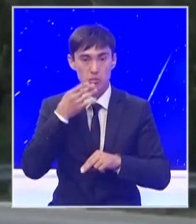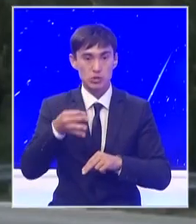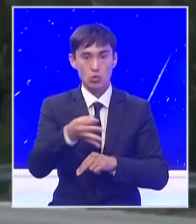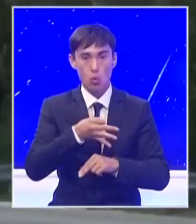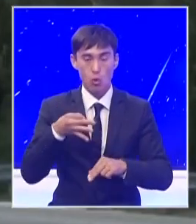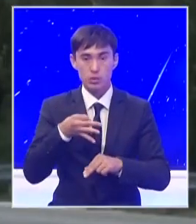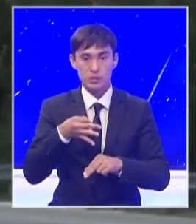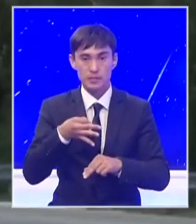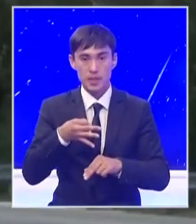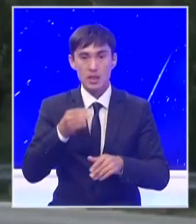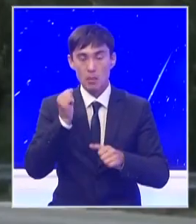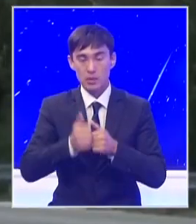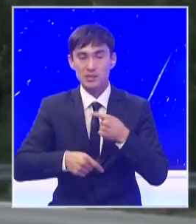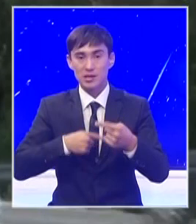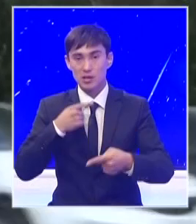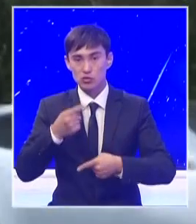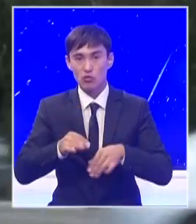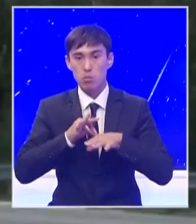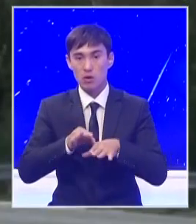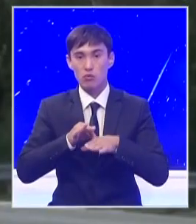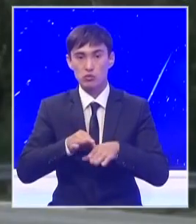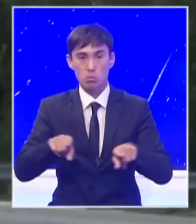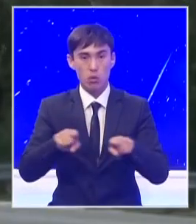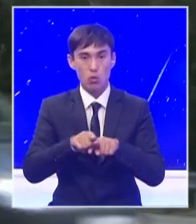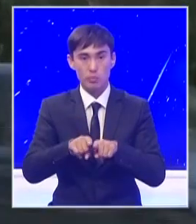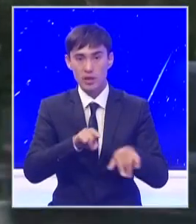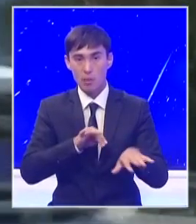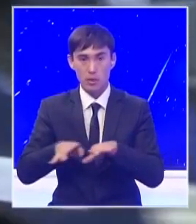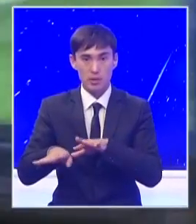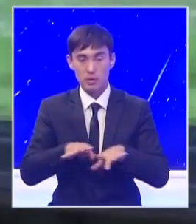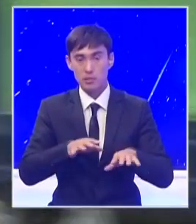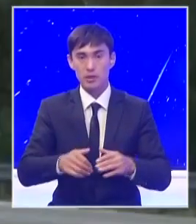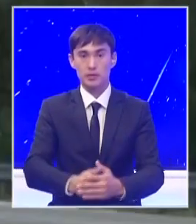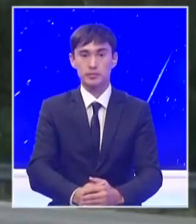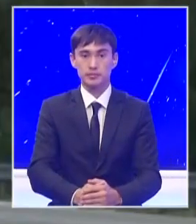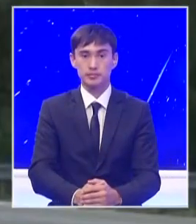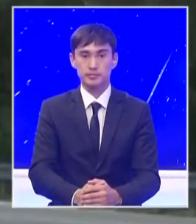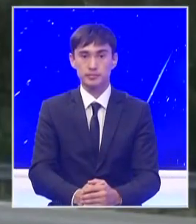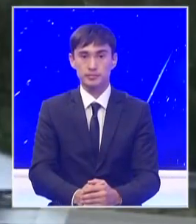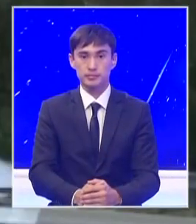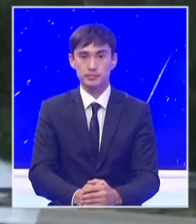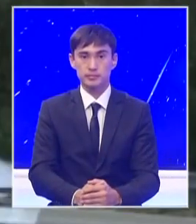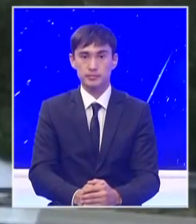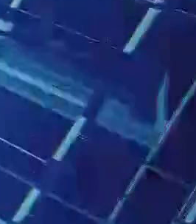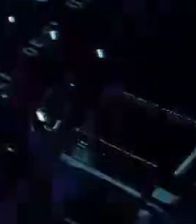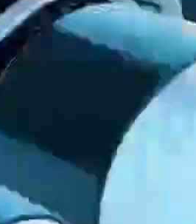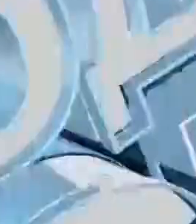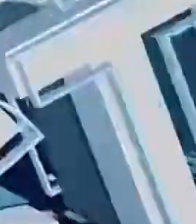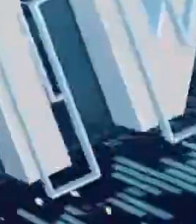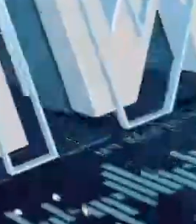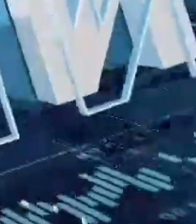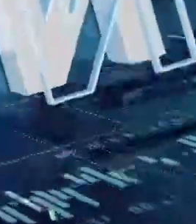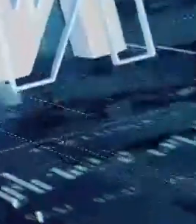Алматинской области, на постоянной основе проводятся подобные оперативно-профилактические мероприятия.